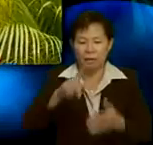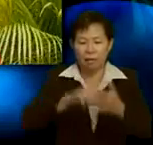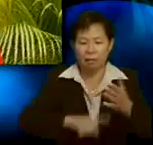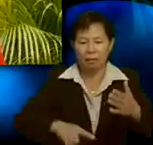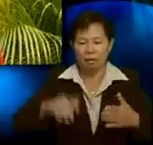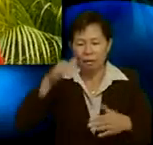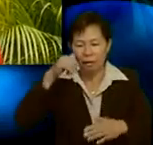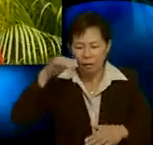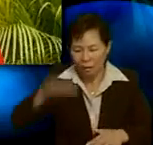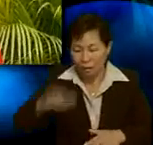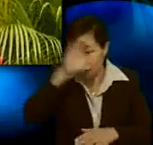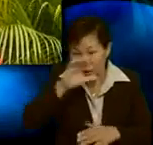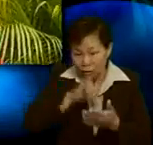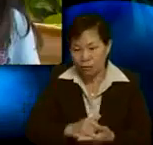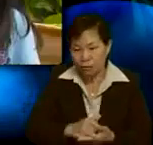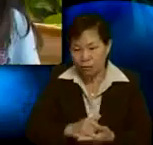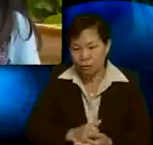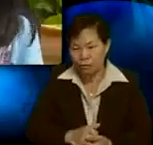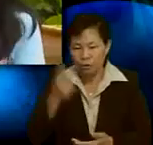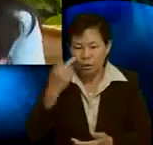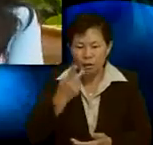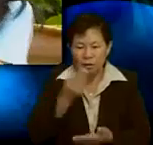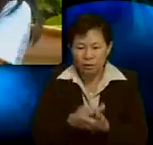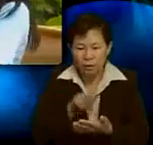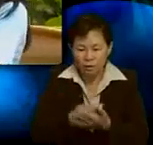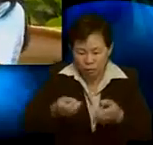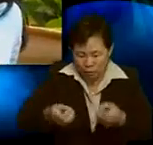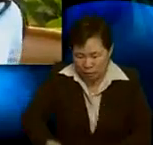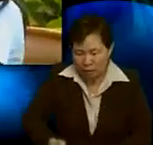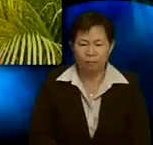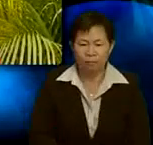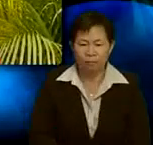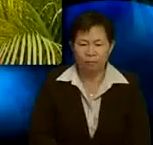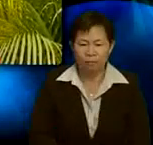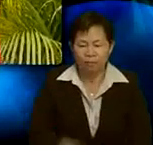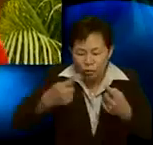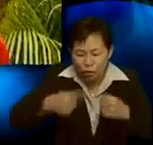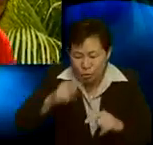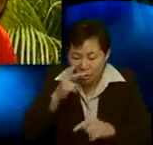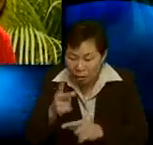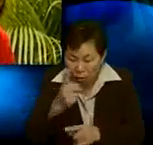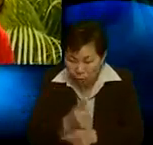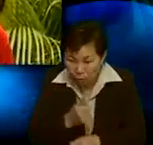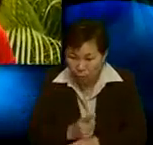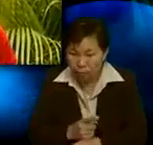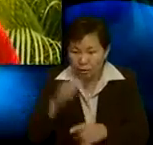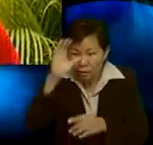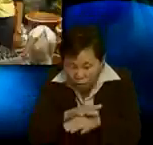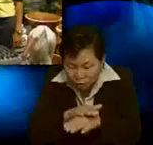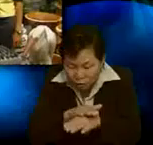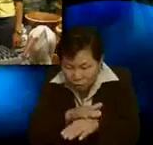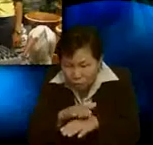Apa yang adik tu cari-cari tu? Baiklah cepat. Kakak, duit hilang. Cuba adik tengok betul-betul. Cari